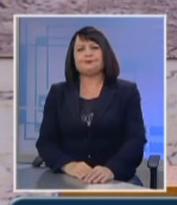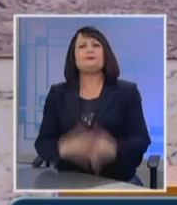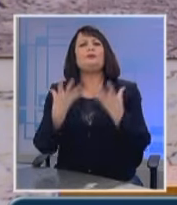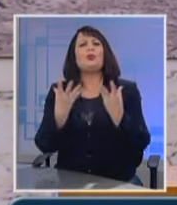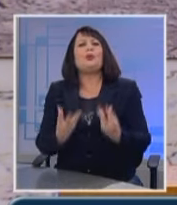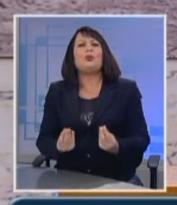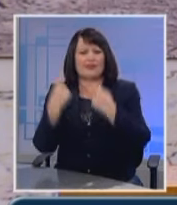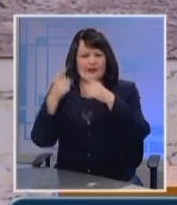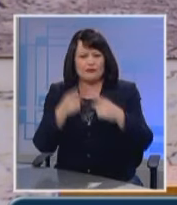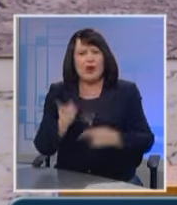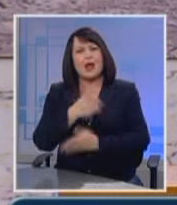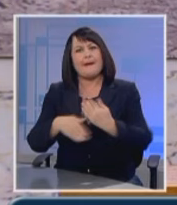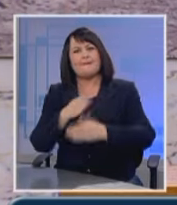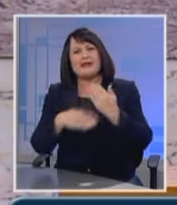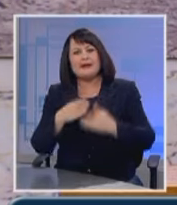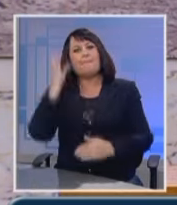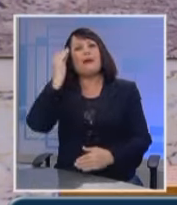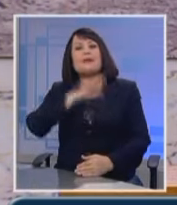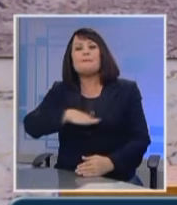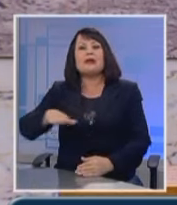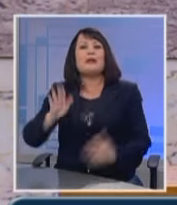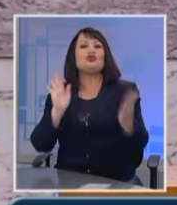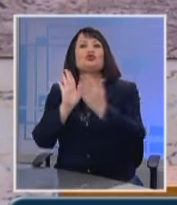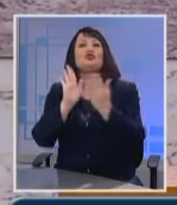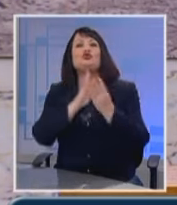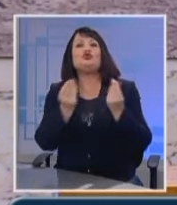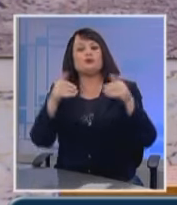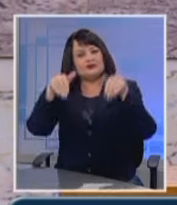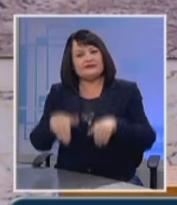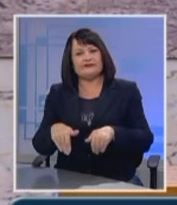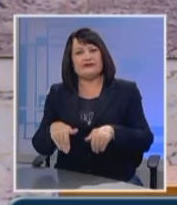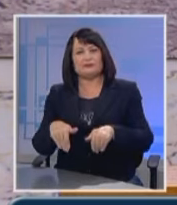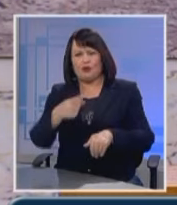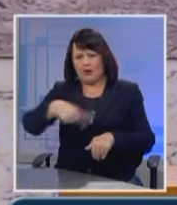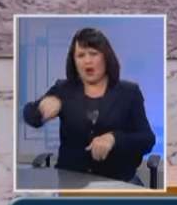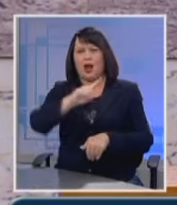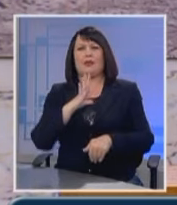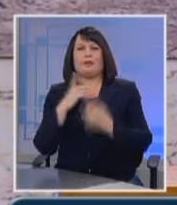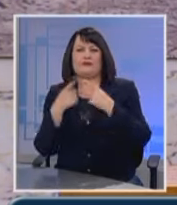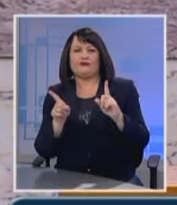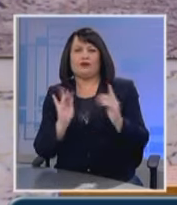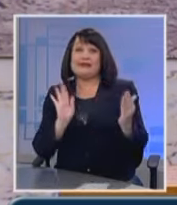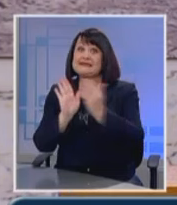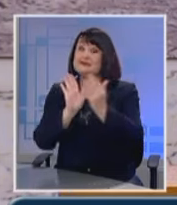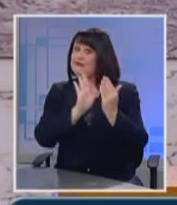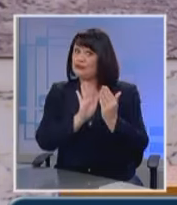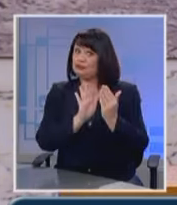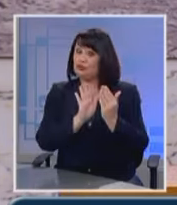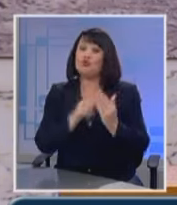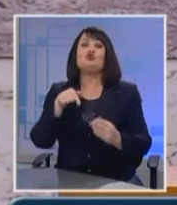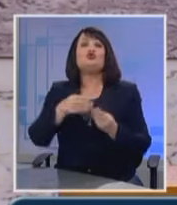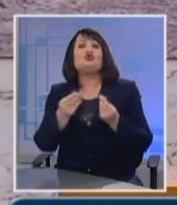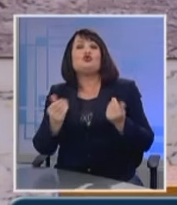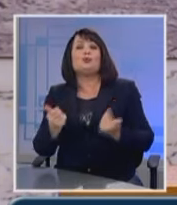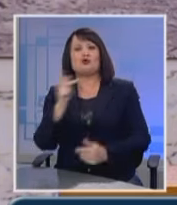με κάθε είδους αναπηρία μαθαίνει τα παιδιά να αντιμετωπίζουν με σεβασμό τον συνάνθρωπό τους. Και μόνον έτσι θα